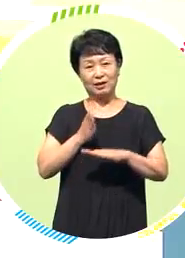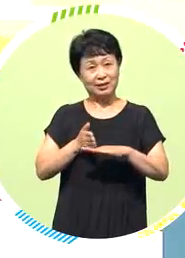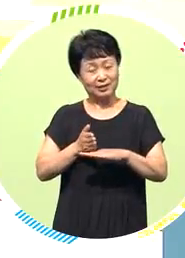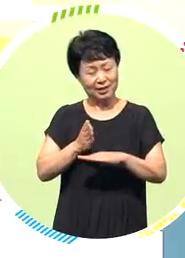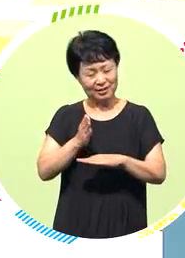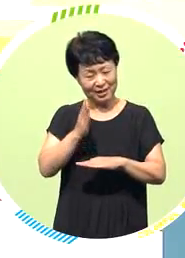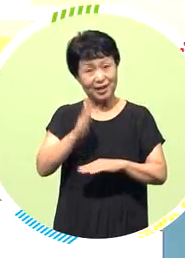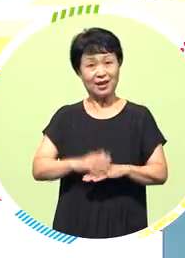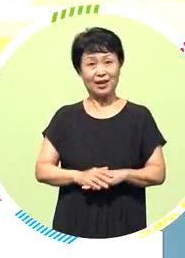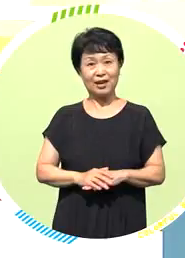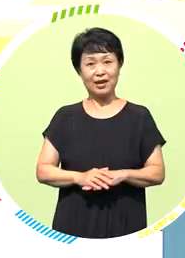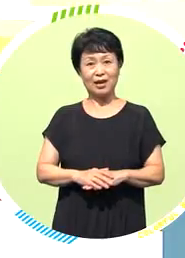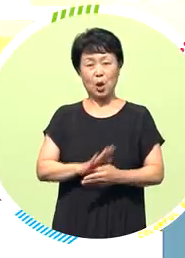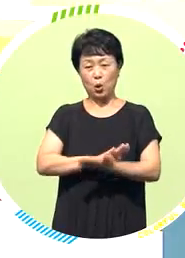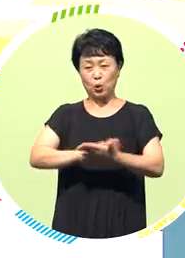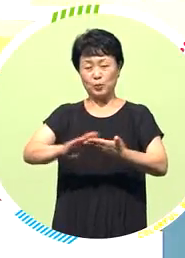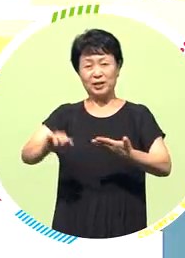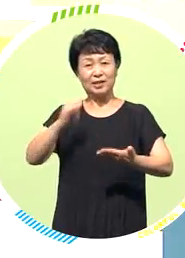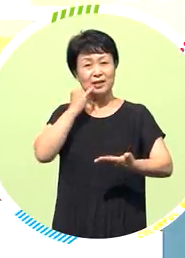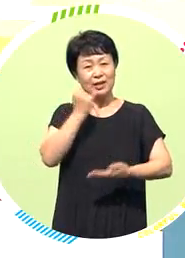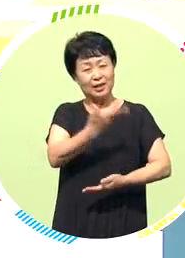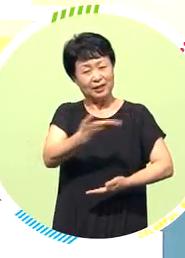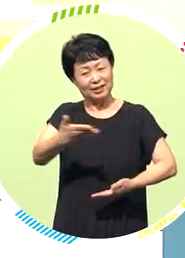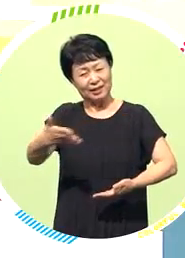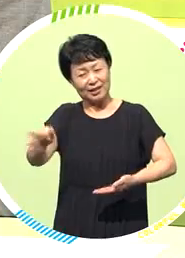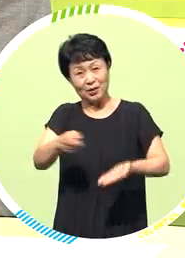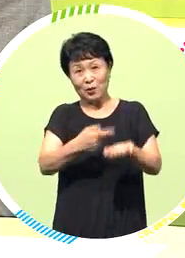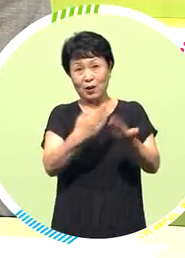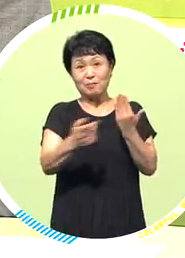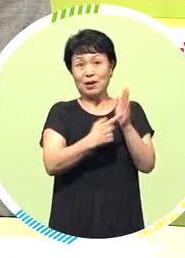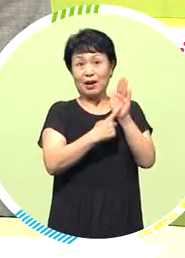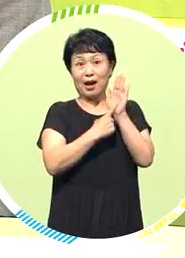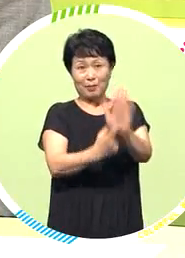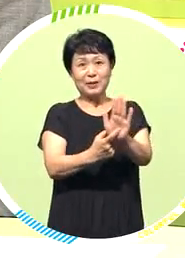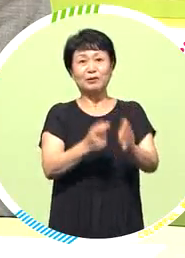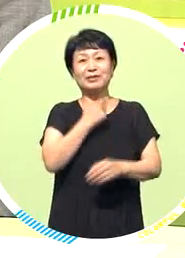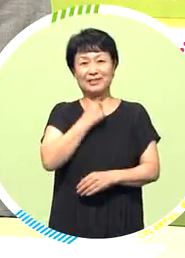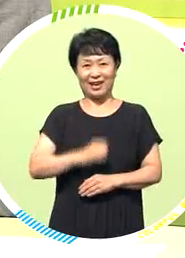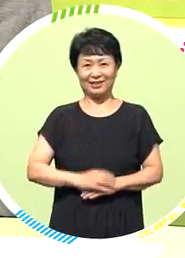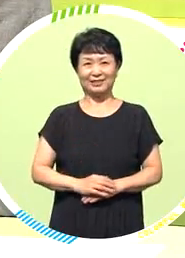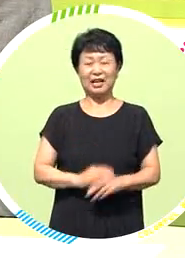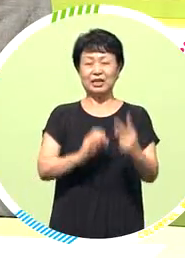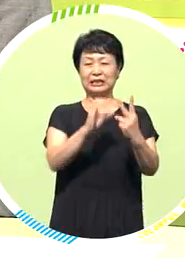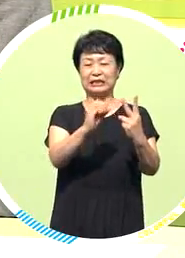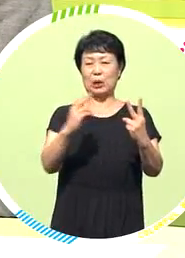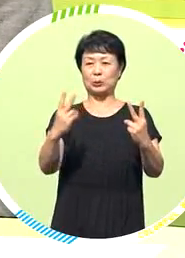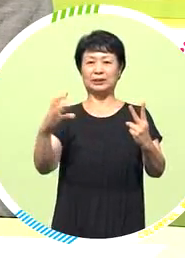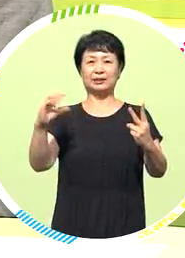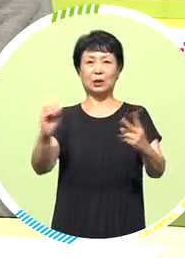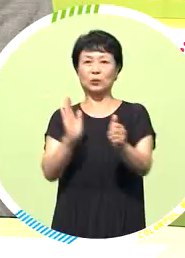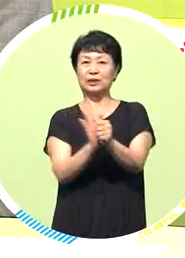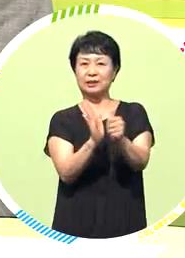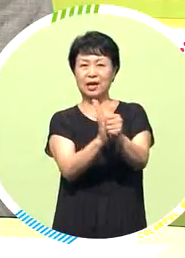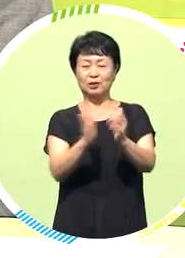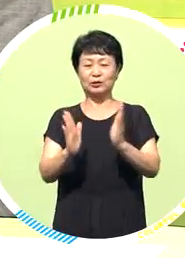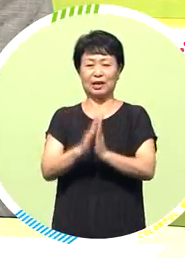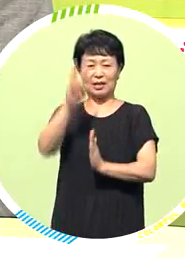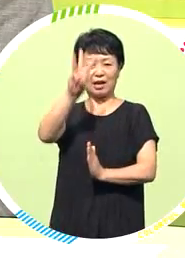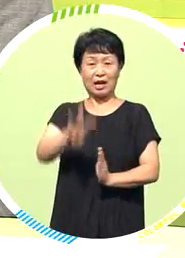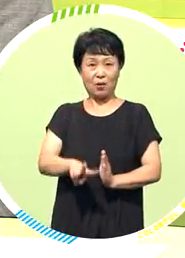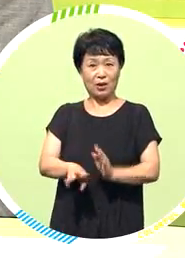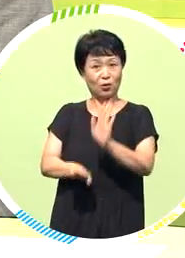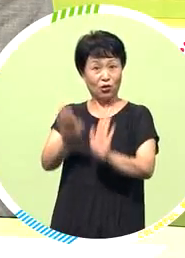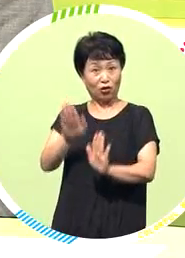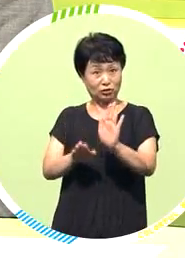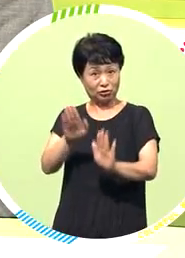ですよね。綺麗な海をアピールしたいですよね、 う ん、 そうですね。 さあ続いて東京2020大会を支える神奈川力なんですが、